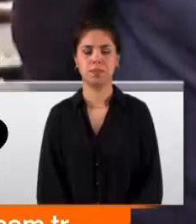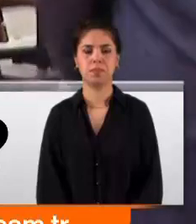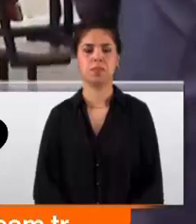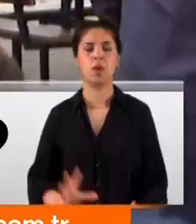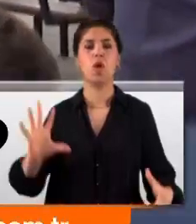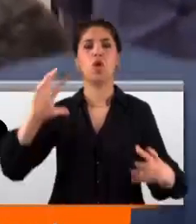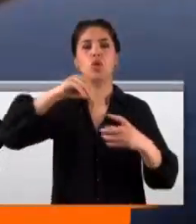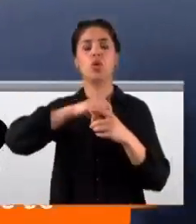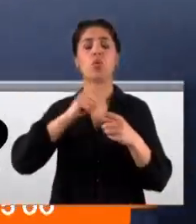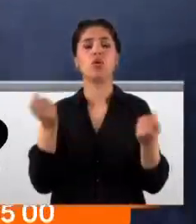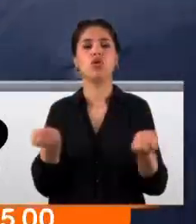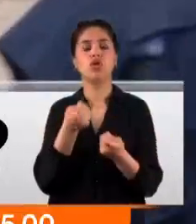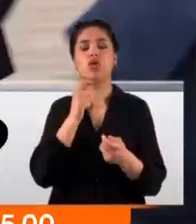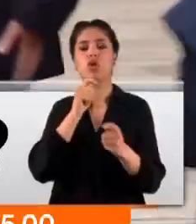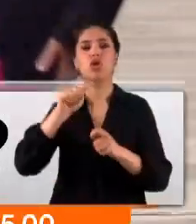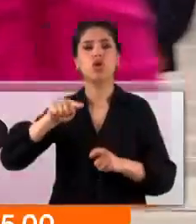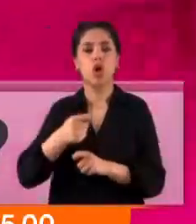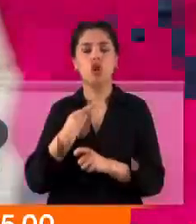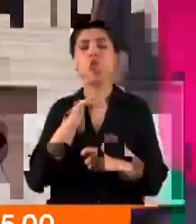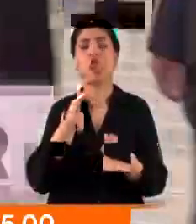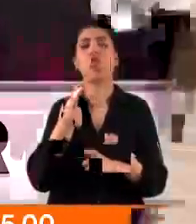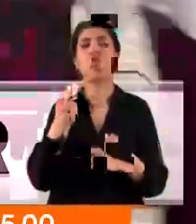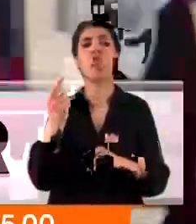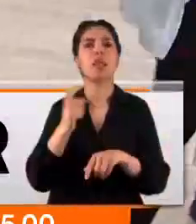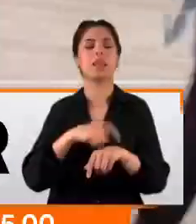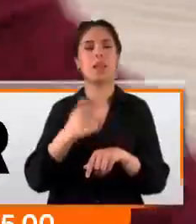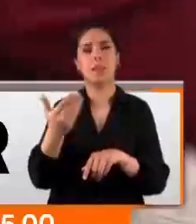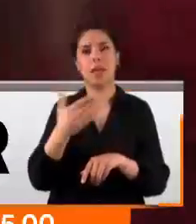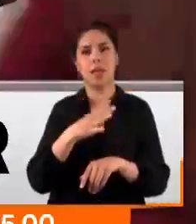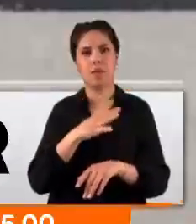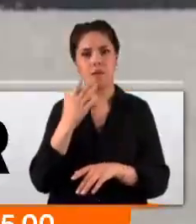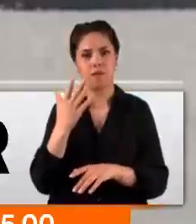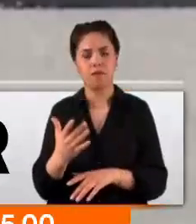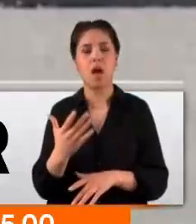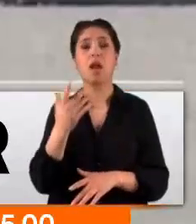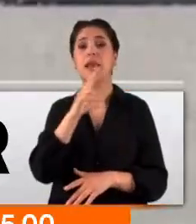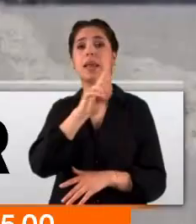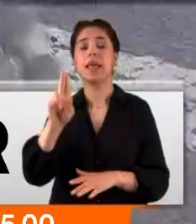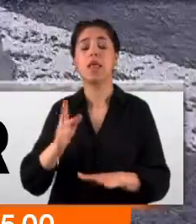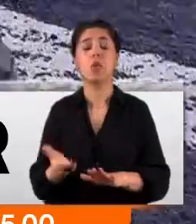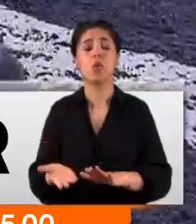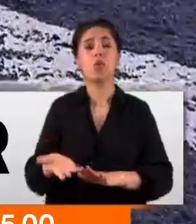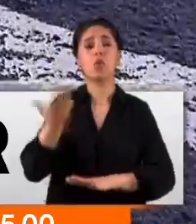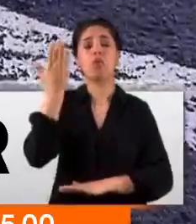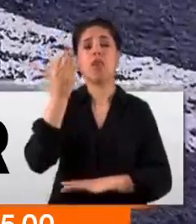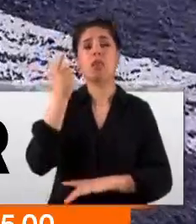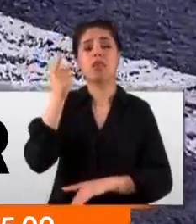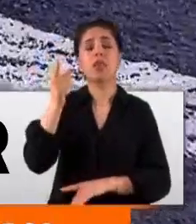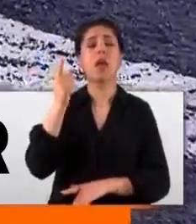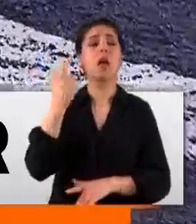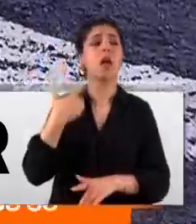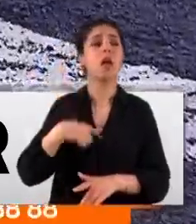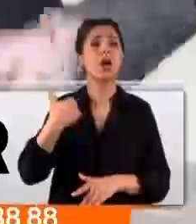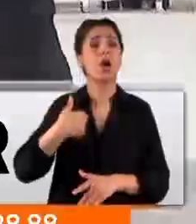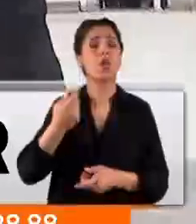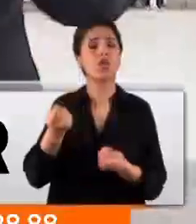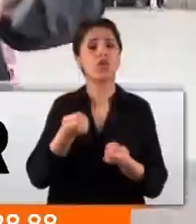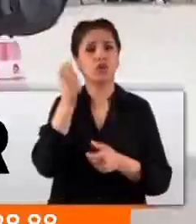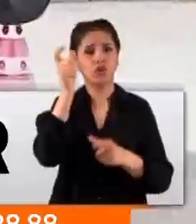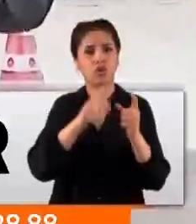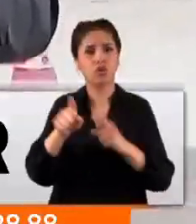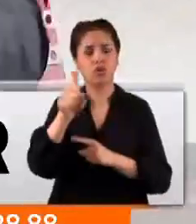Toplu iş sözleşmesinde son düzlüğe girildi. 700 binden fazla kamu işçisinin zam pazarlığında sona yaklaşıldı.